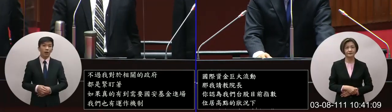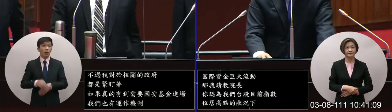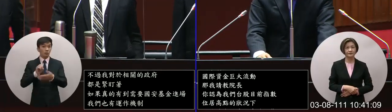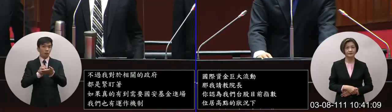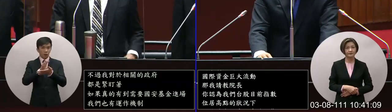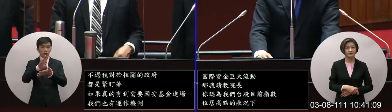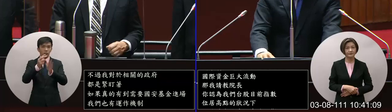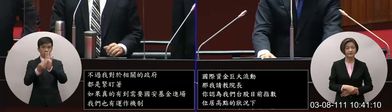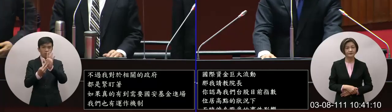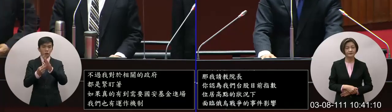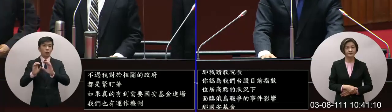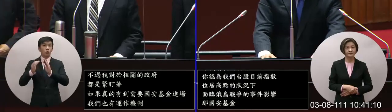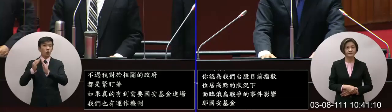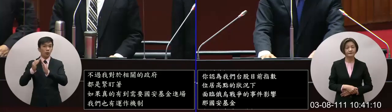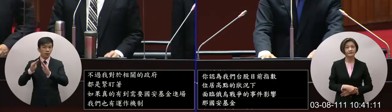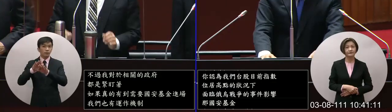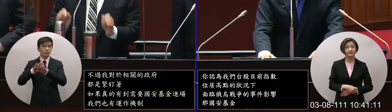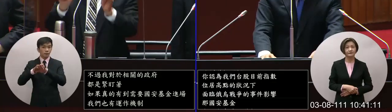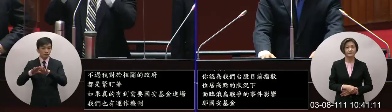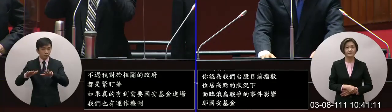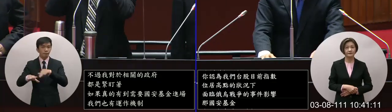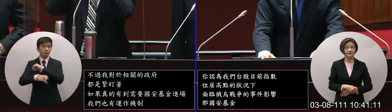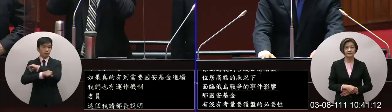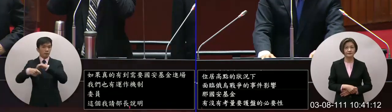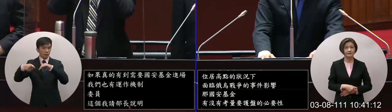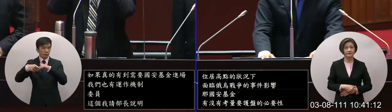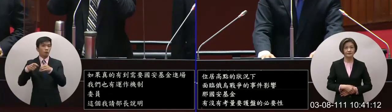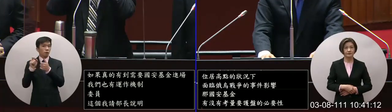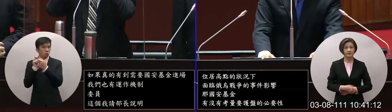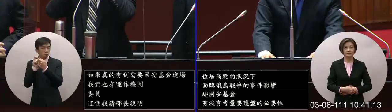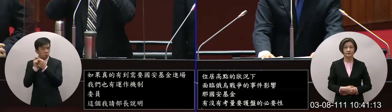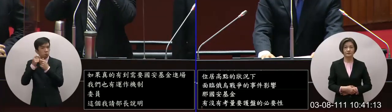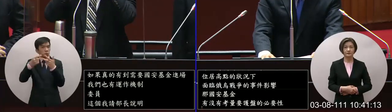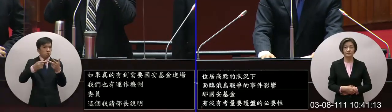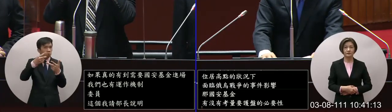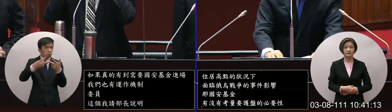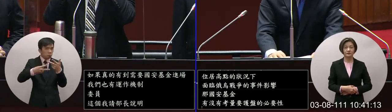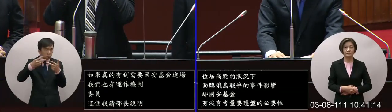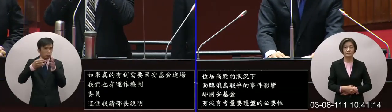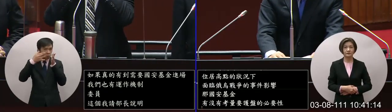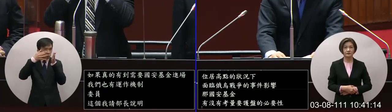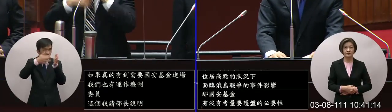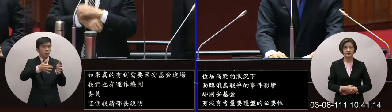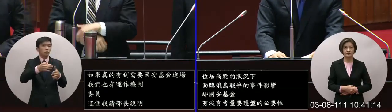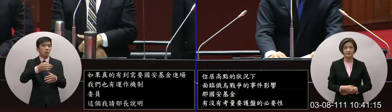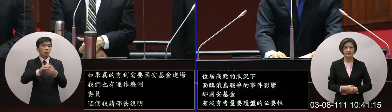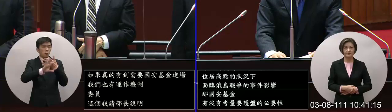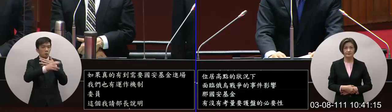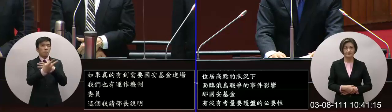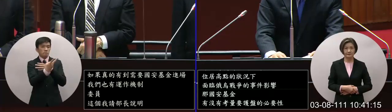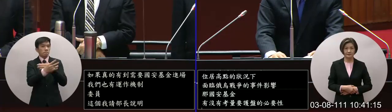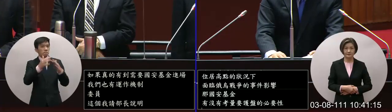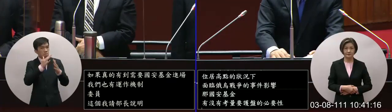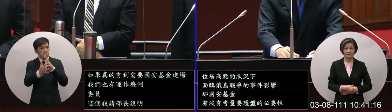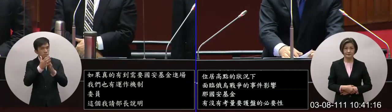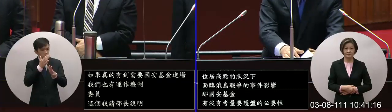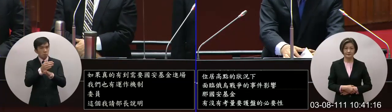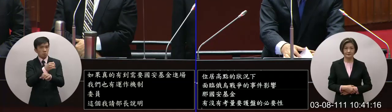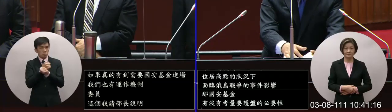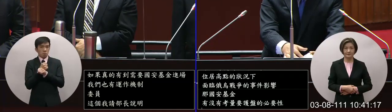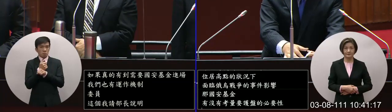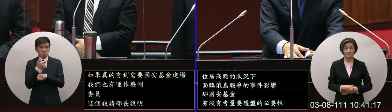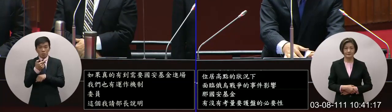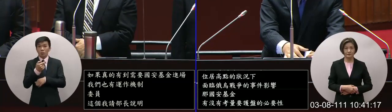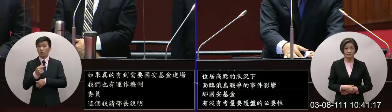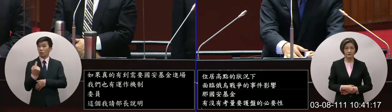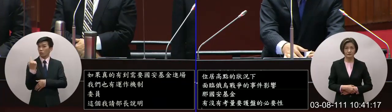我们国安基金最近这一两个礼拜一直都在关注整个俄乌战争的情势的发展。那昨天虽然跌